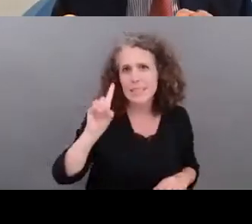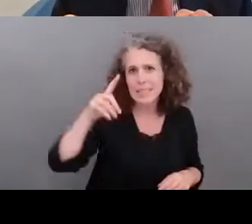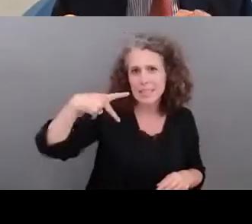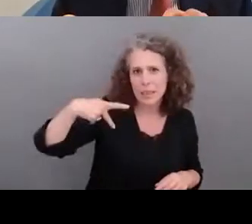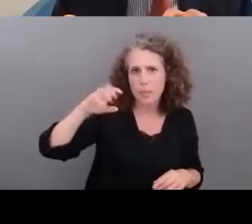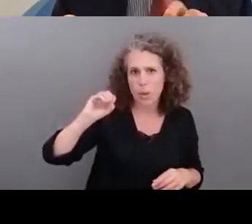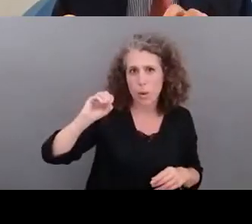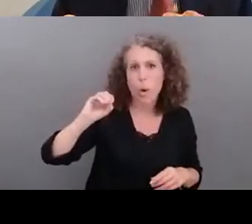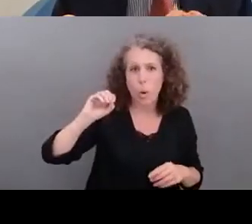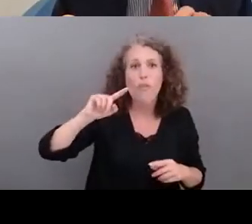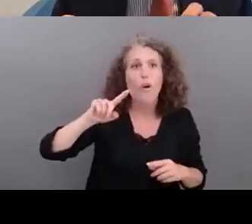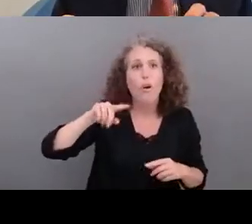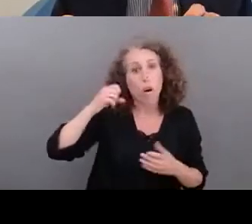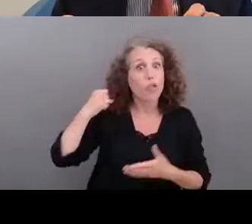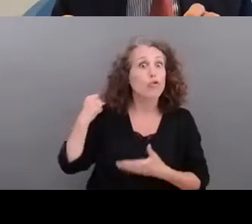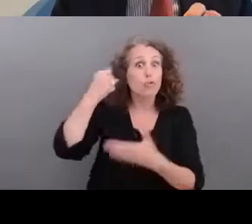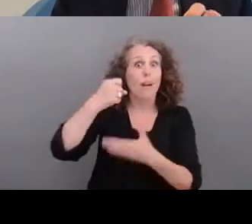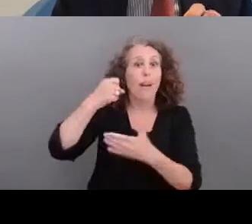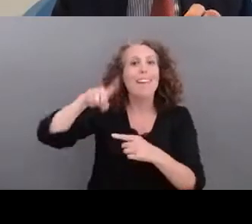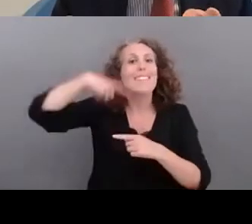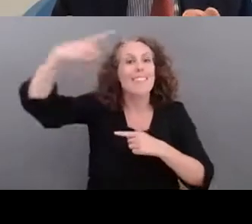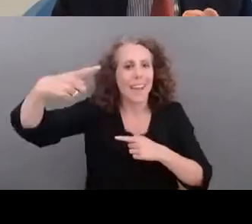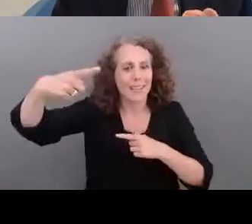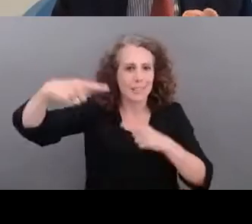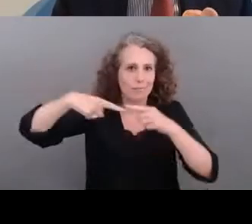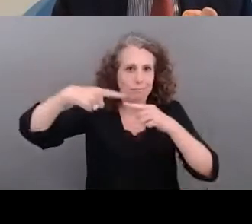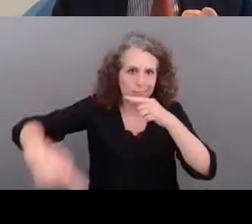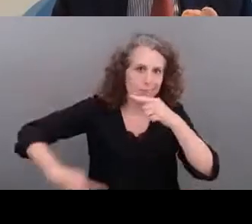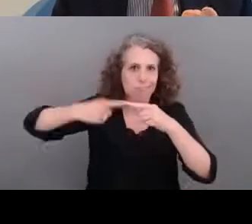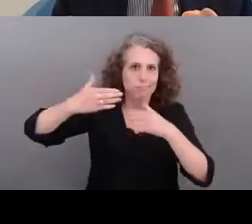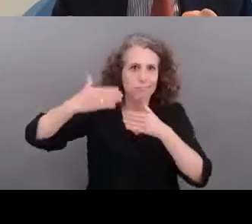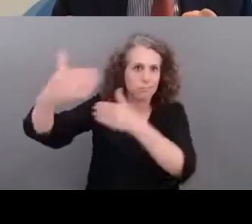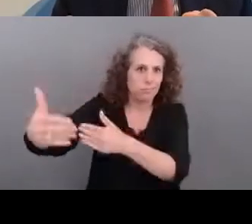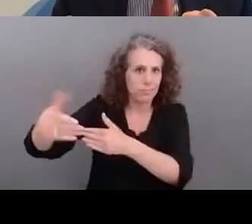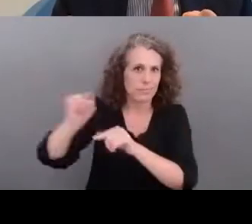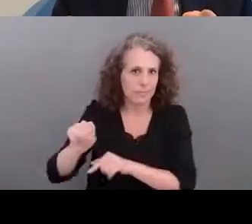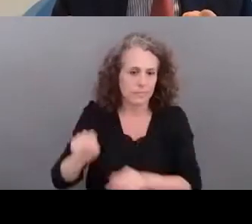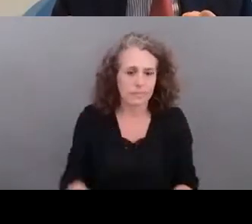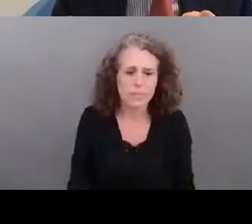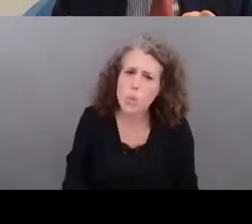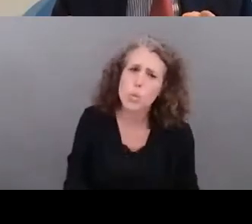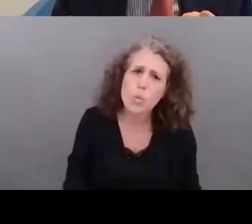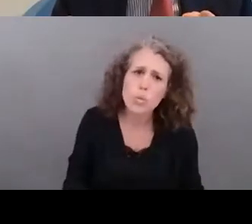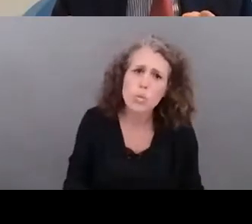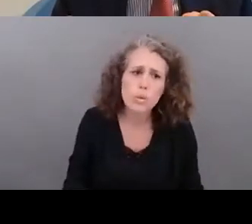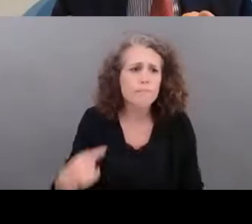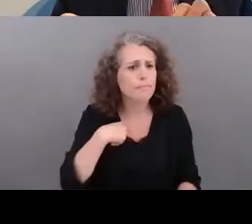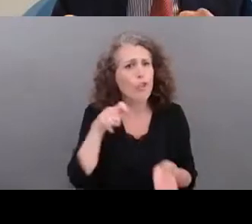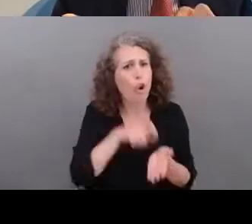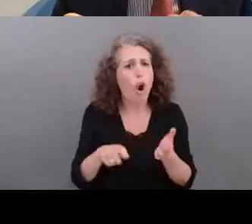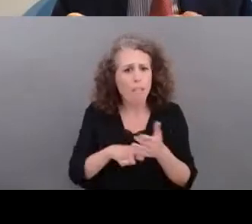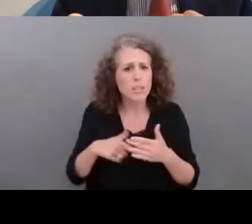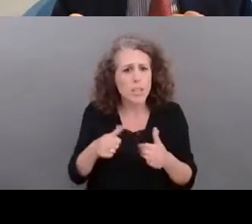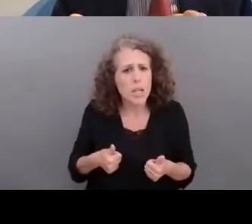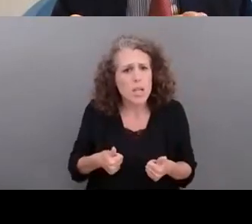handicapées dans les subventions qui seront fournies suite à ce financement. Nous